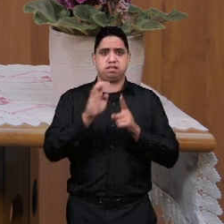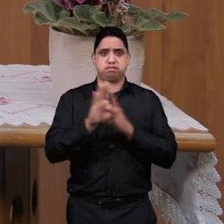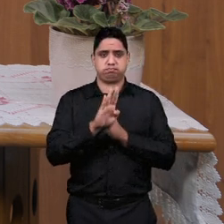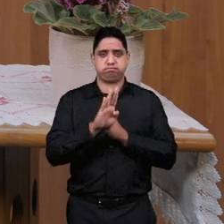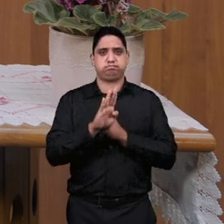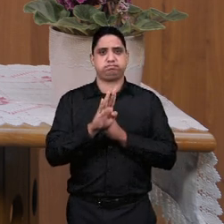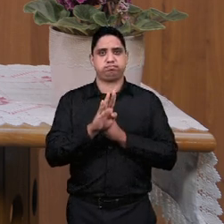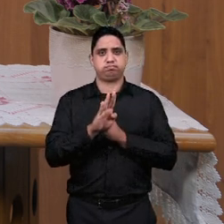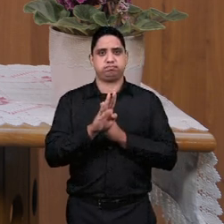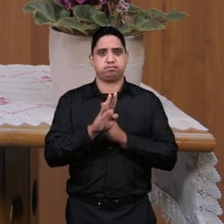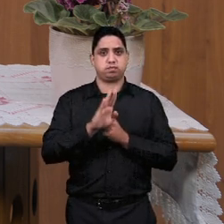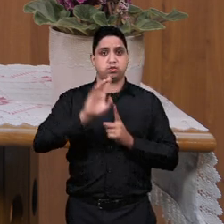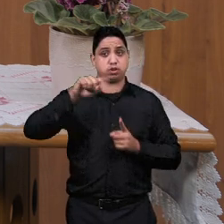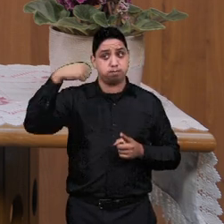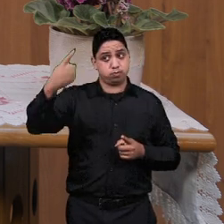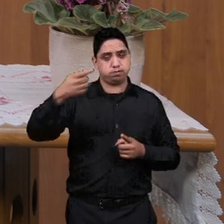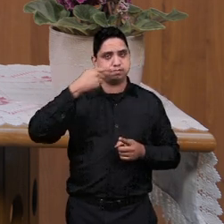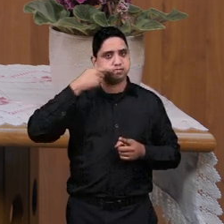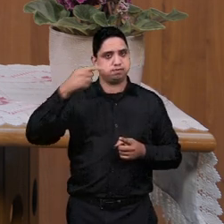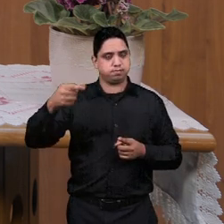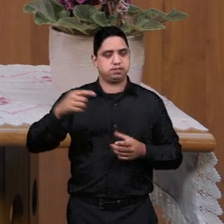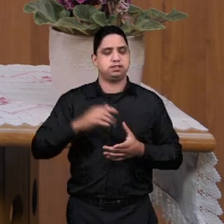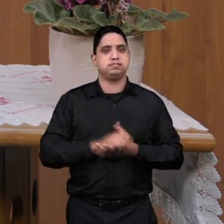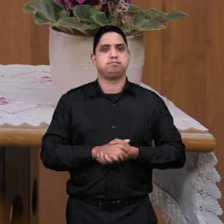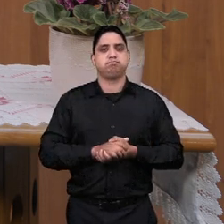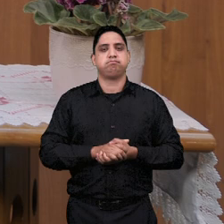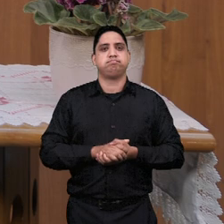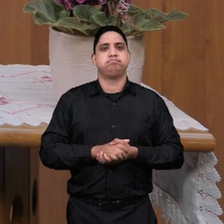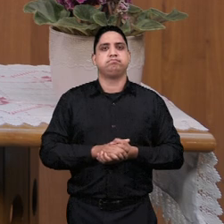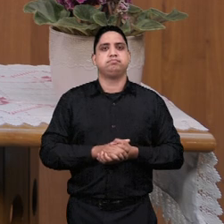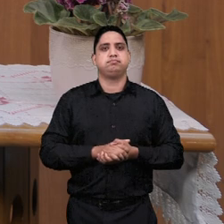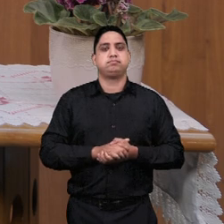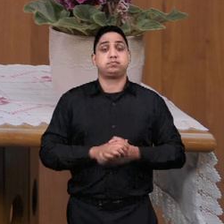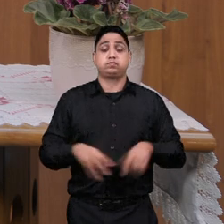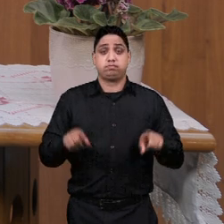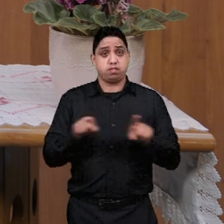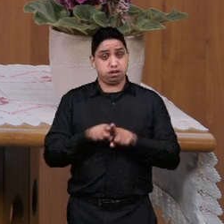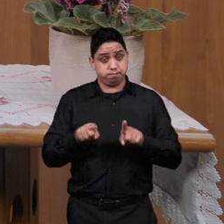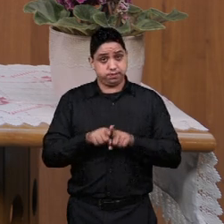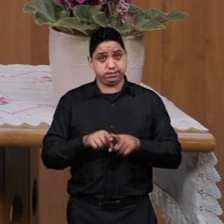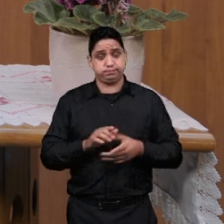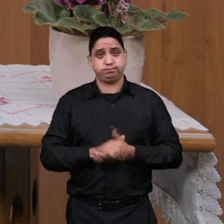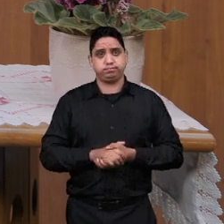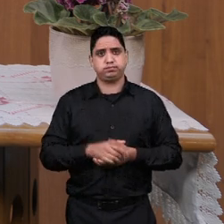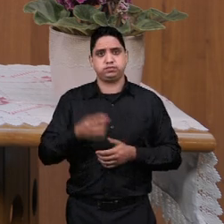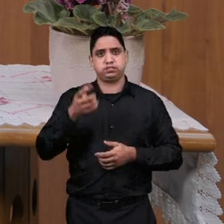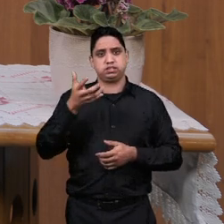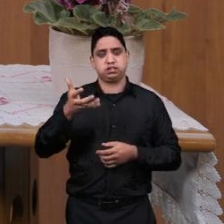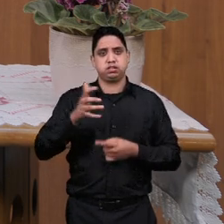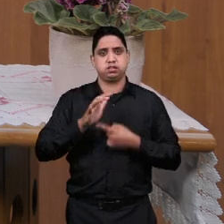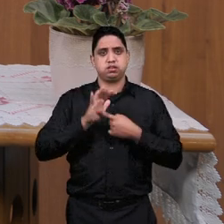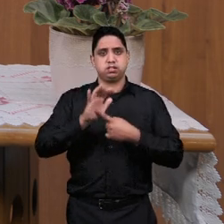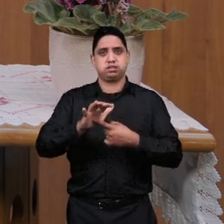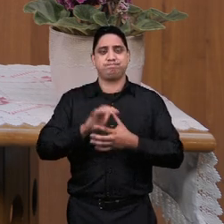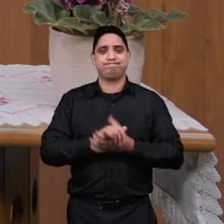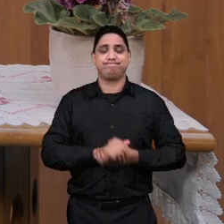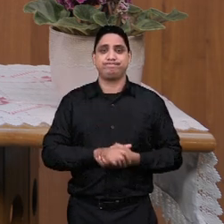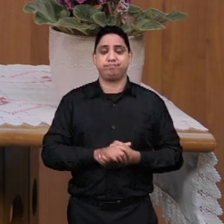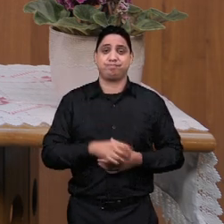semaine prochaine. Très bien. Nous voulons encore enregistrer ici, avec tristesse,